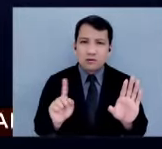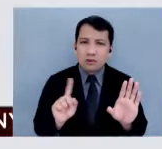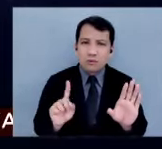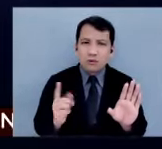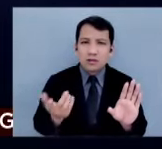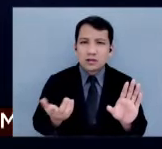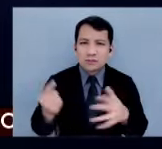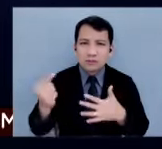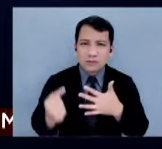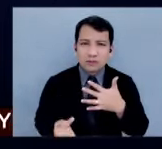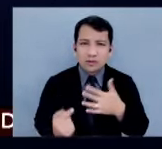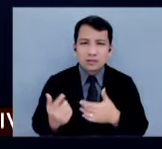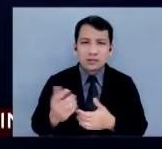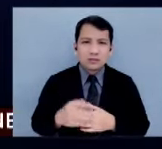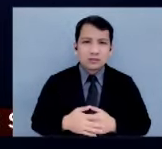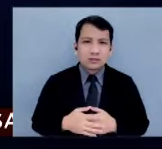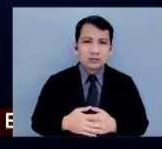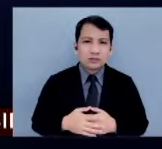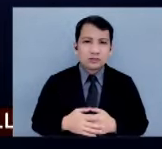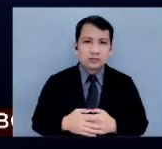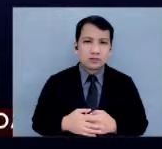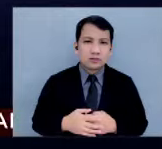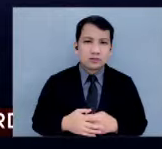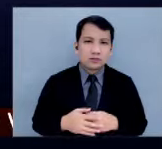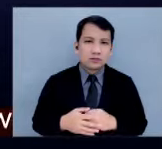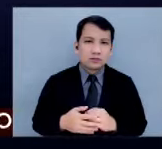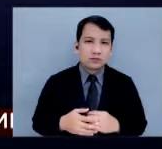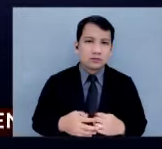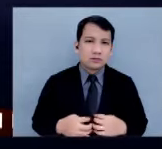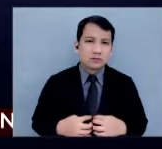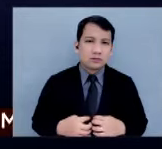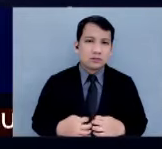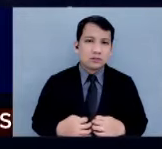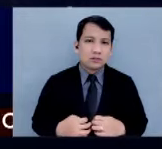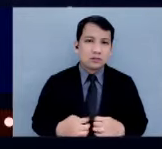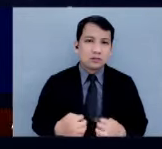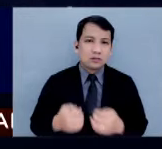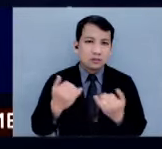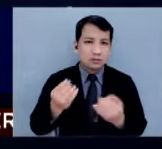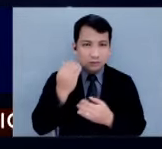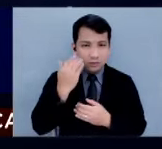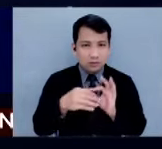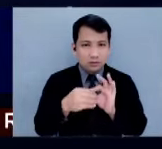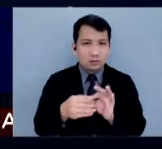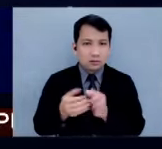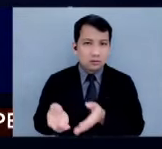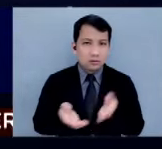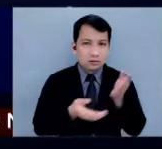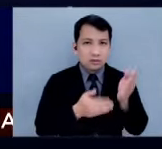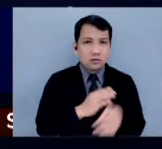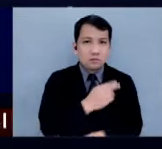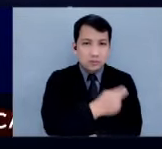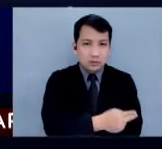po? You're seriously burned, but as naagapan naman kagad at nadala kagad sila sa ospital,